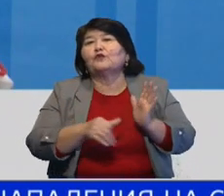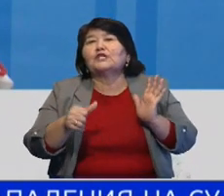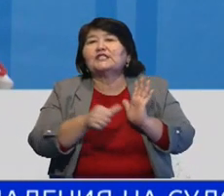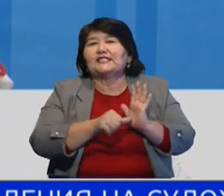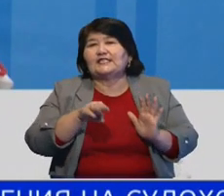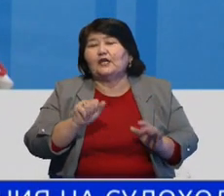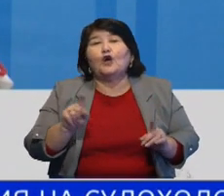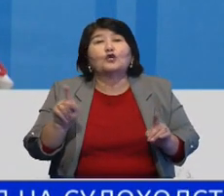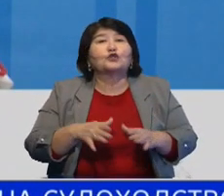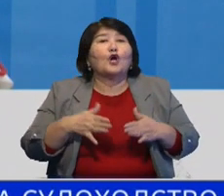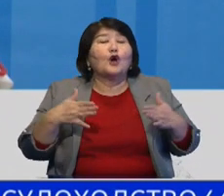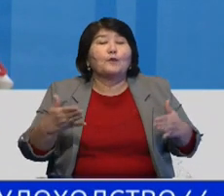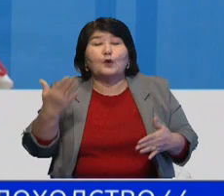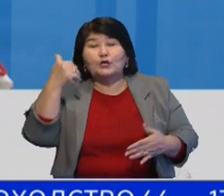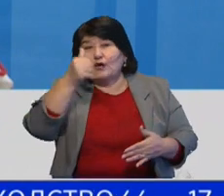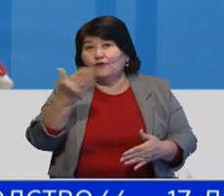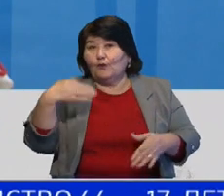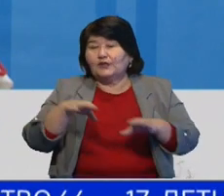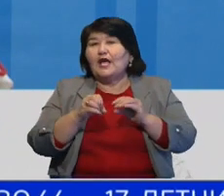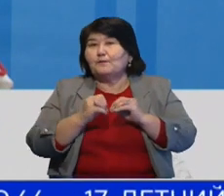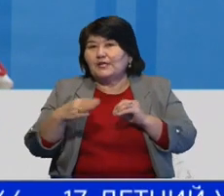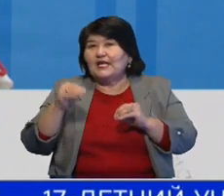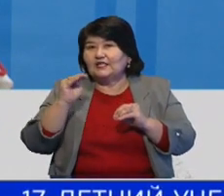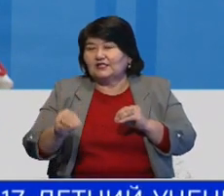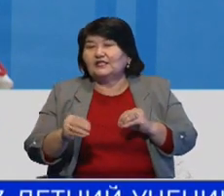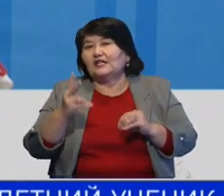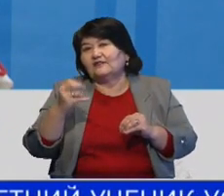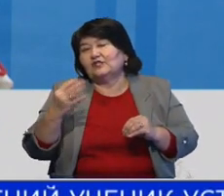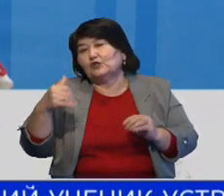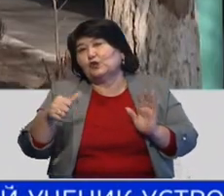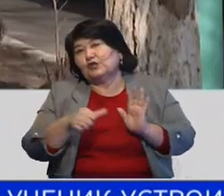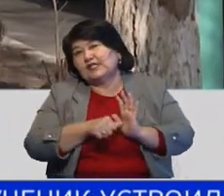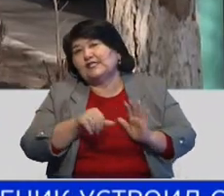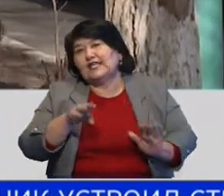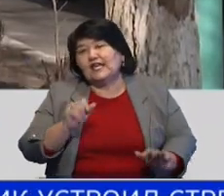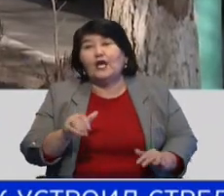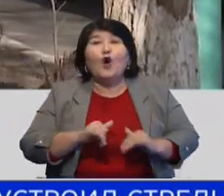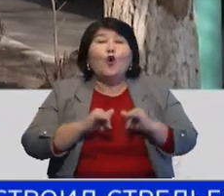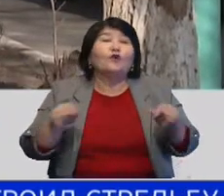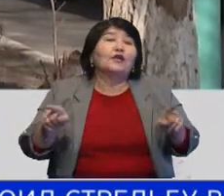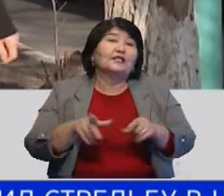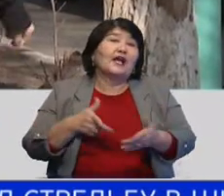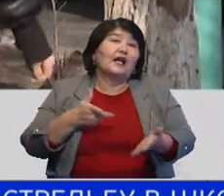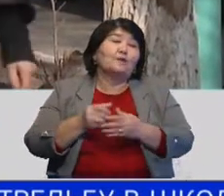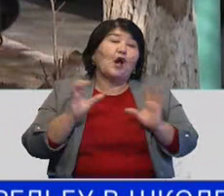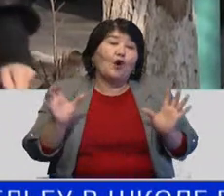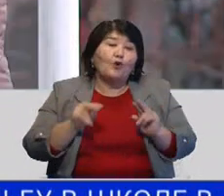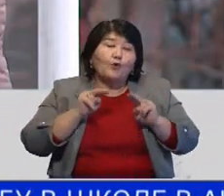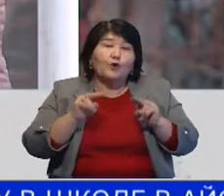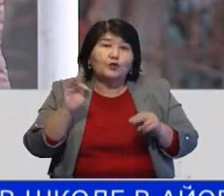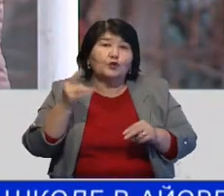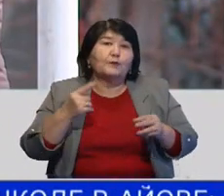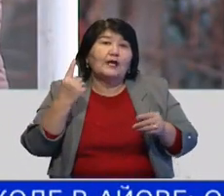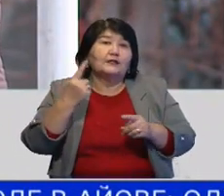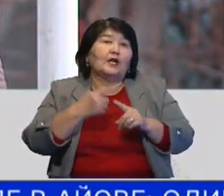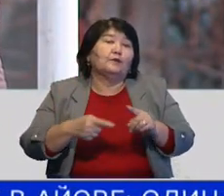тенге что больше прошлогоднего уровня на 15.24 увеличены также выплаты по уходу за ребнком до